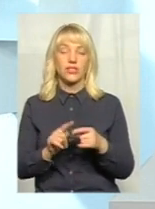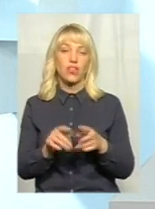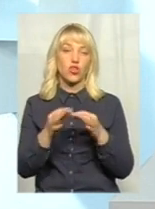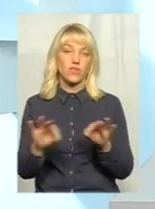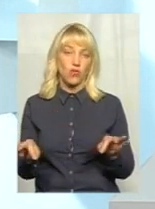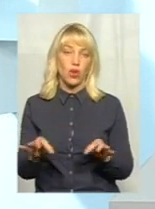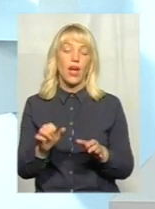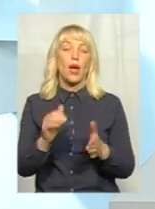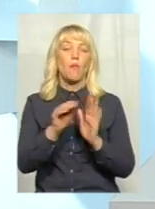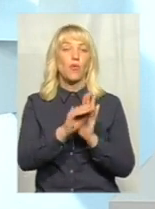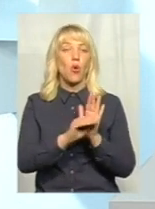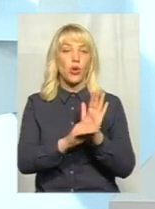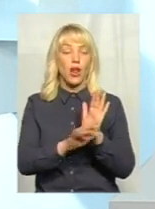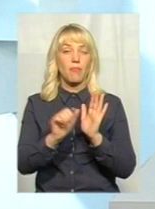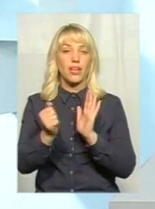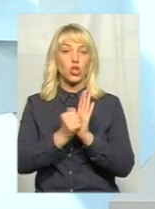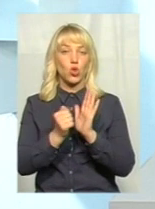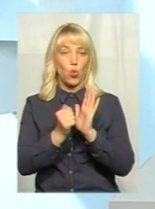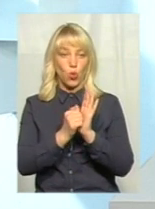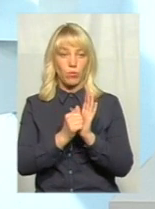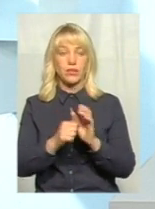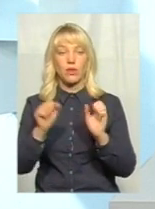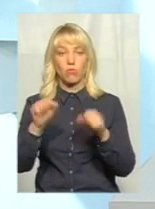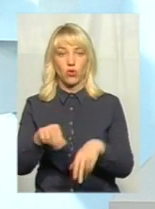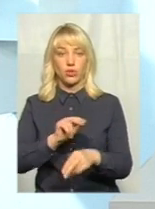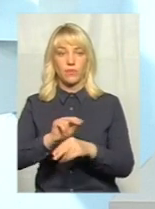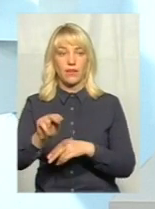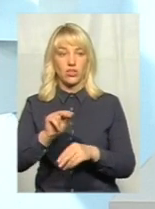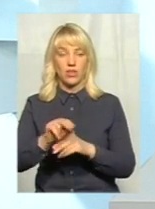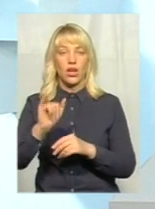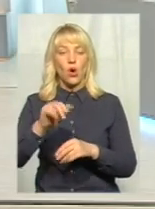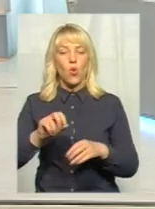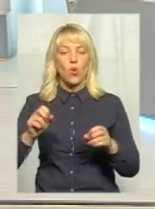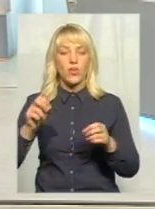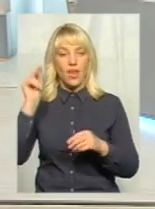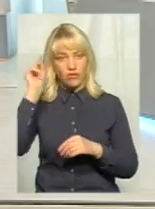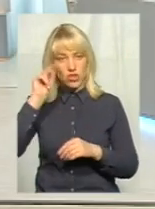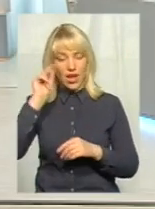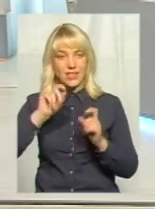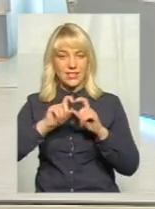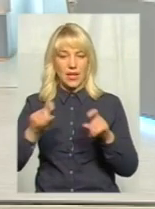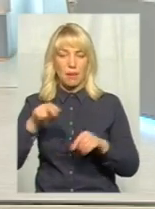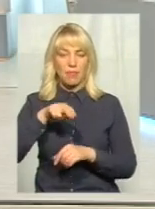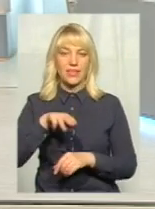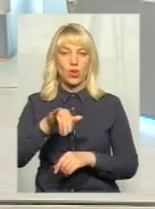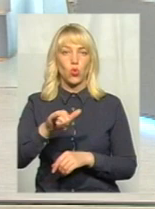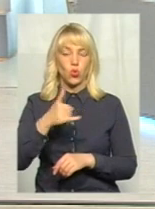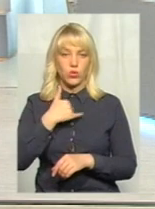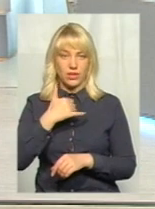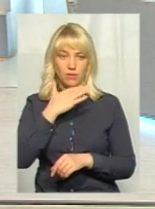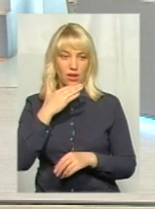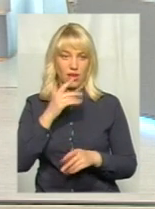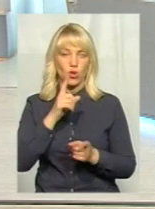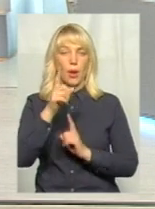і документи нормативні, законодавчі. Можемо і вчити і в навчальних закладах. Ми і в ПТУ наших багато перенавчаємо. Ми тільки за цей квартал